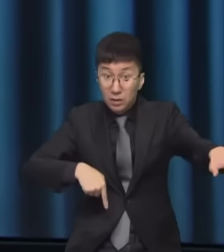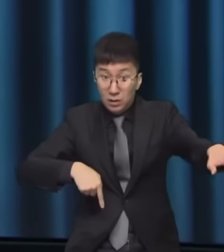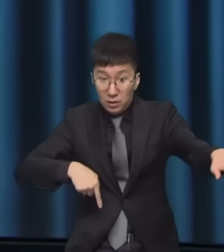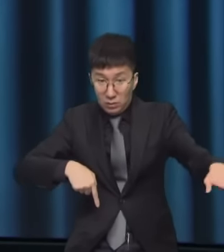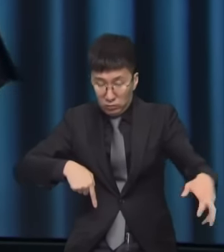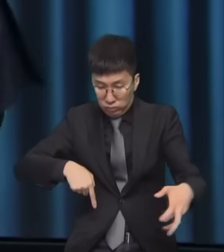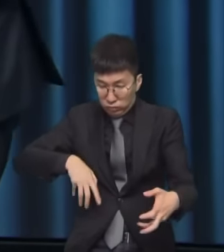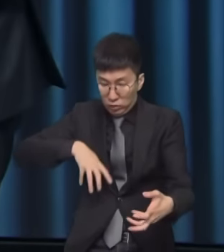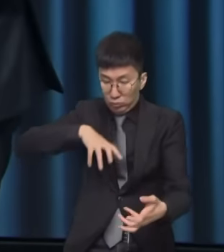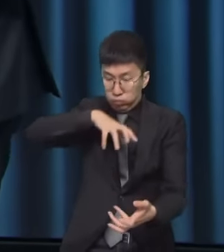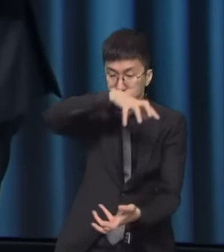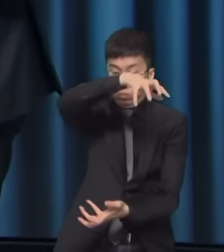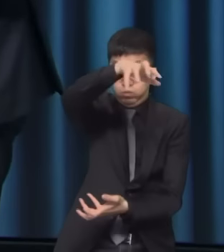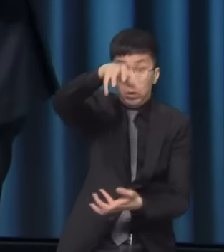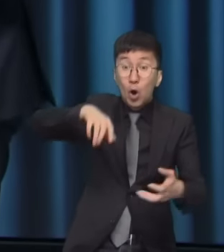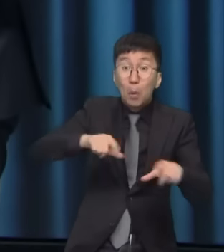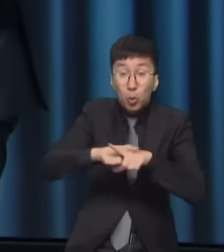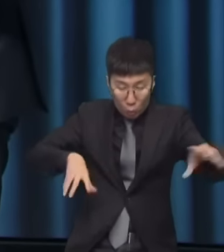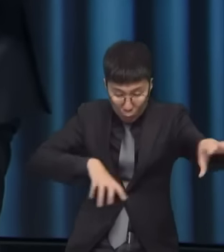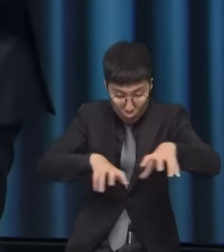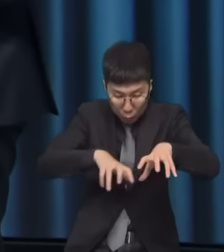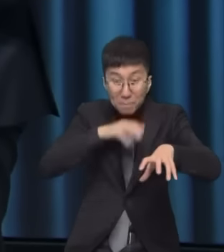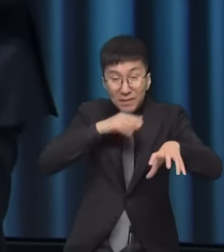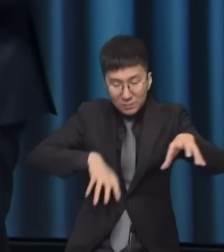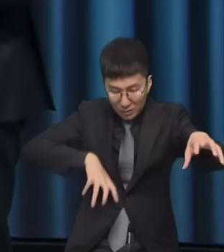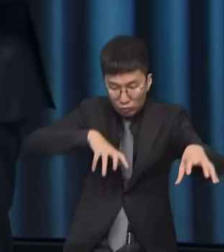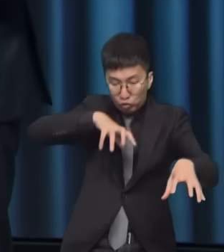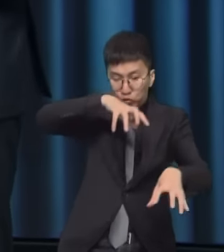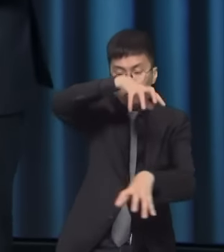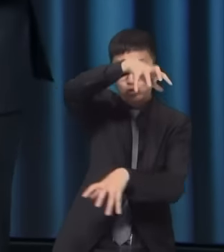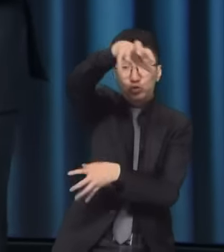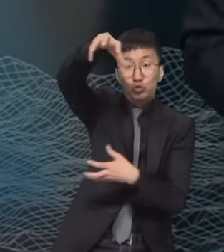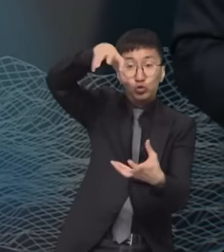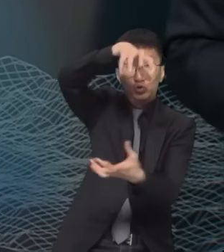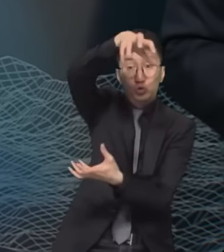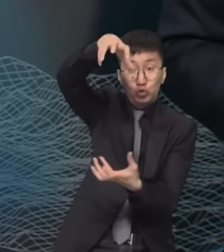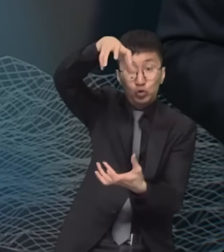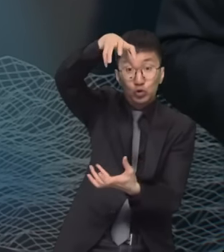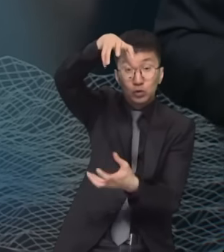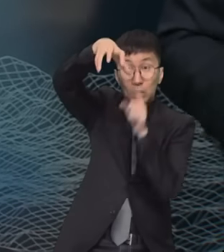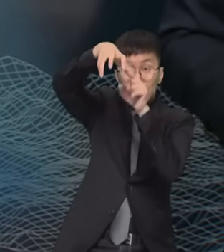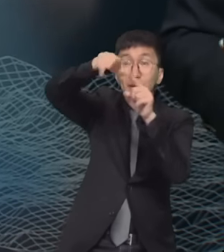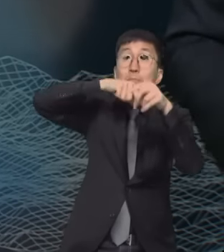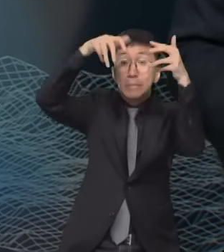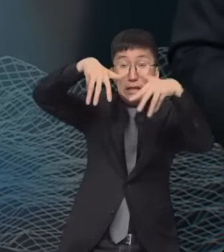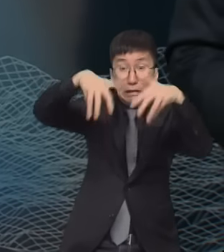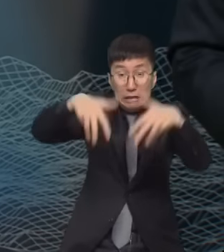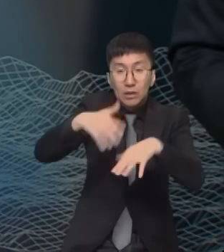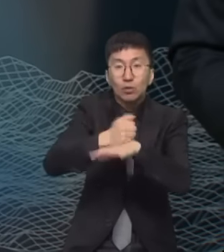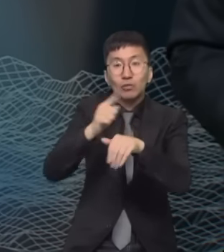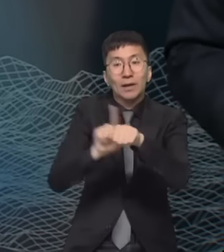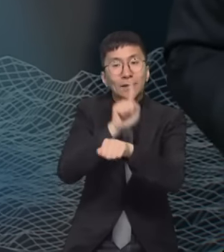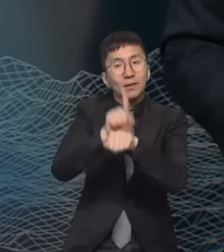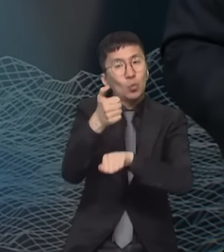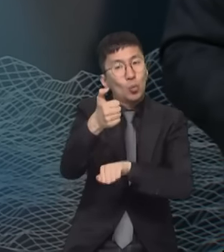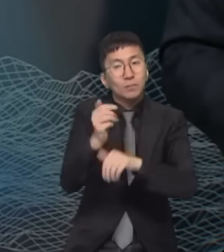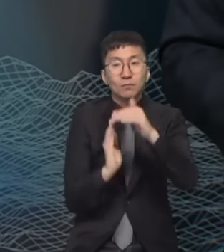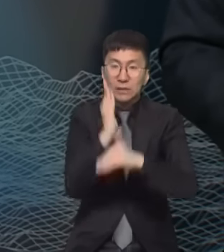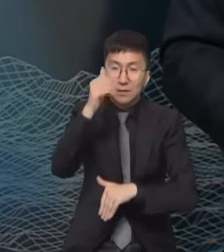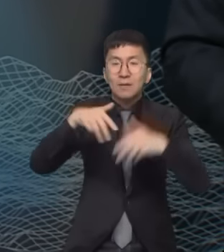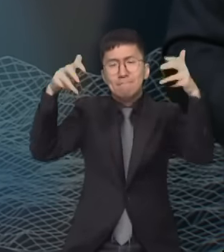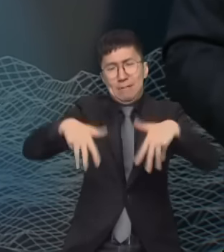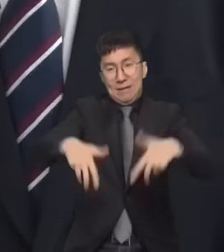급격히 파고들면서 수증기가 상승하게 되고요. 수증기가 강한 비구름으로 바뀌며 시간당 50mm의 호우가 내릴 수